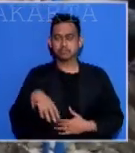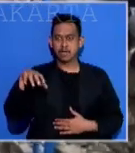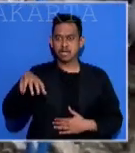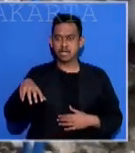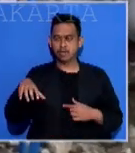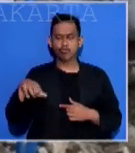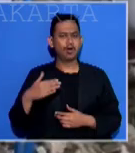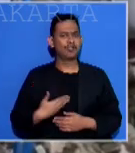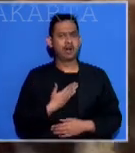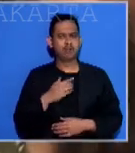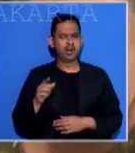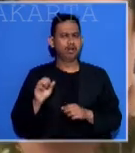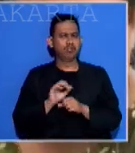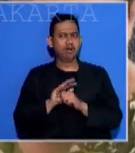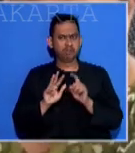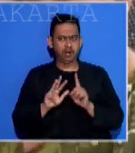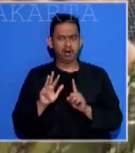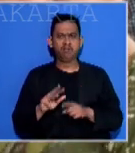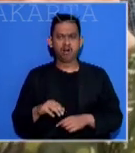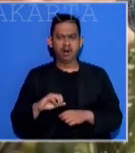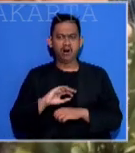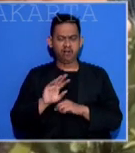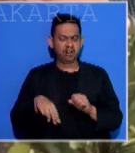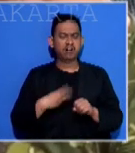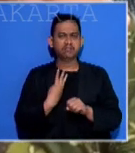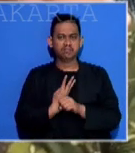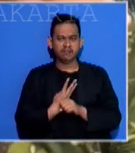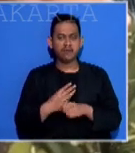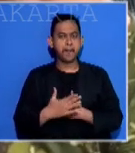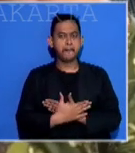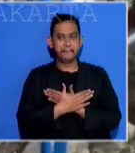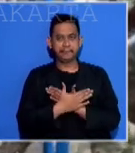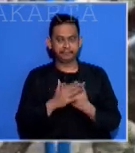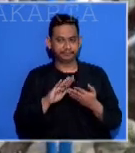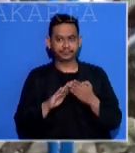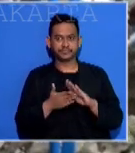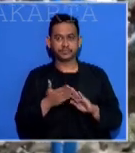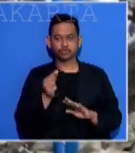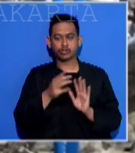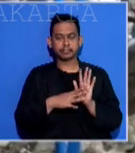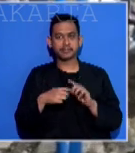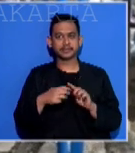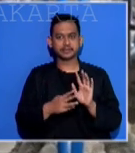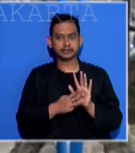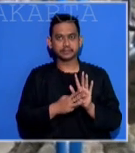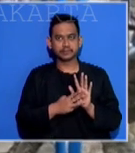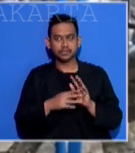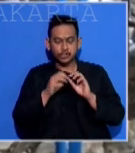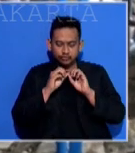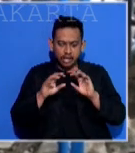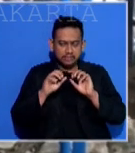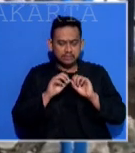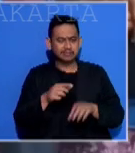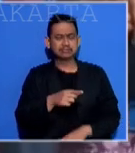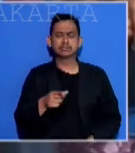Kelurahan Baleharjo, Kapanewon Wonosari, Kabupaten Gunung Kidul. Komunitas UMKM korban COVID menyampaikan sejumlah keluhan diantaranya kredit